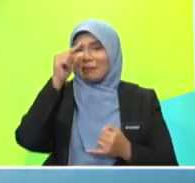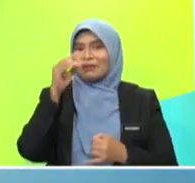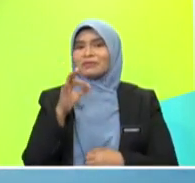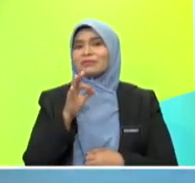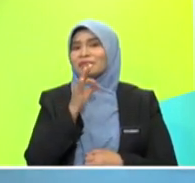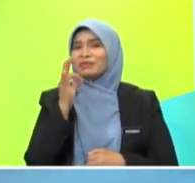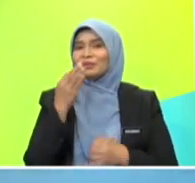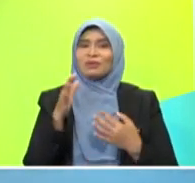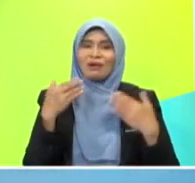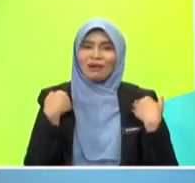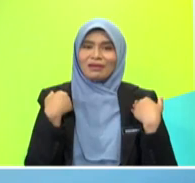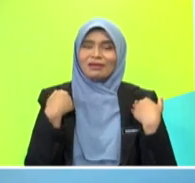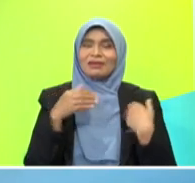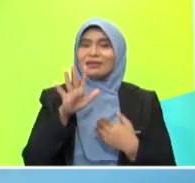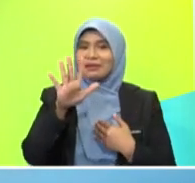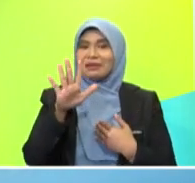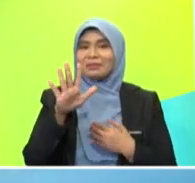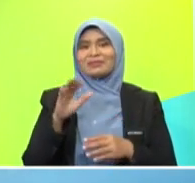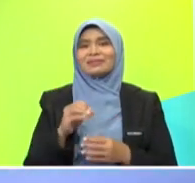disini ya